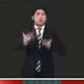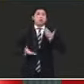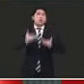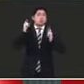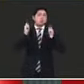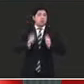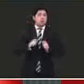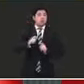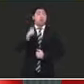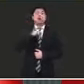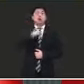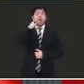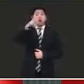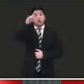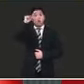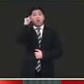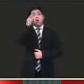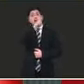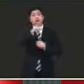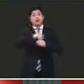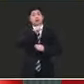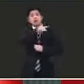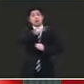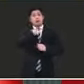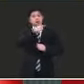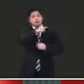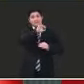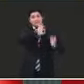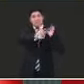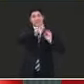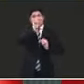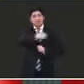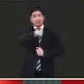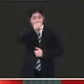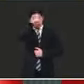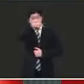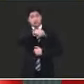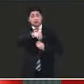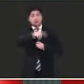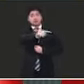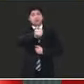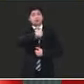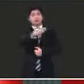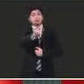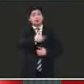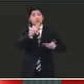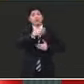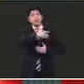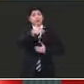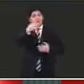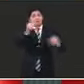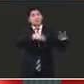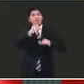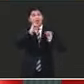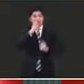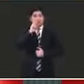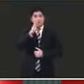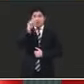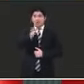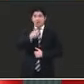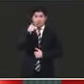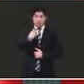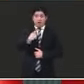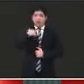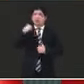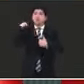özellikle Yunanistan kullanılarak ülkemize karşı sergilenen hastane tutumlarla ilgili tavrımızı tekrar